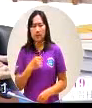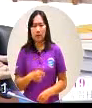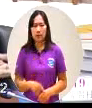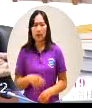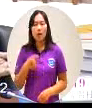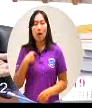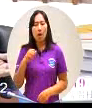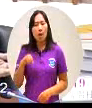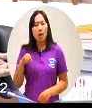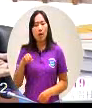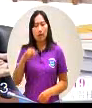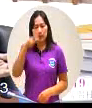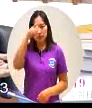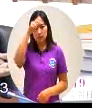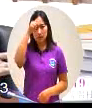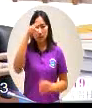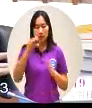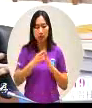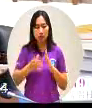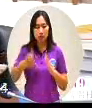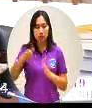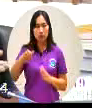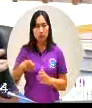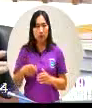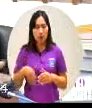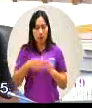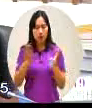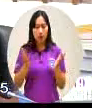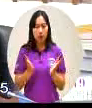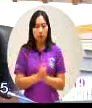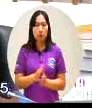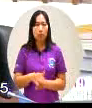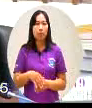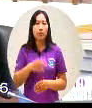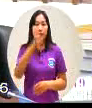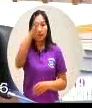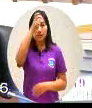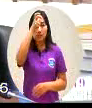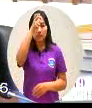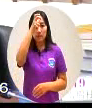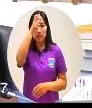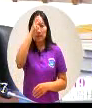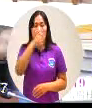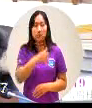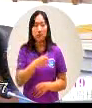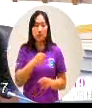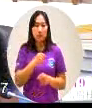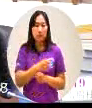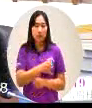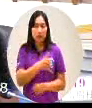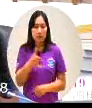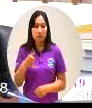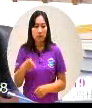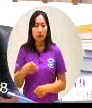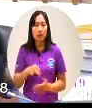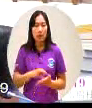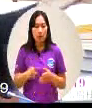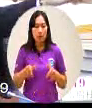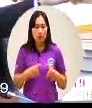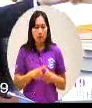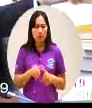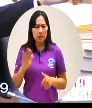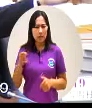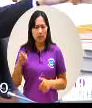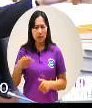长甲咱的这个局长吼，把所有的分局、这警员的用心啊。但是阮这套系统，你免搞放弃啊！你讲